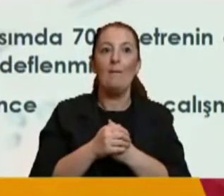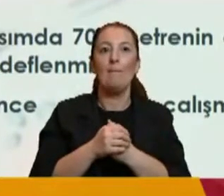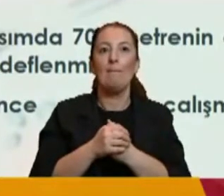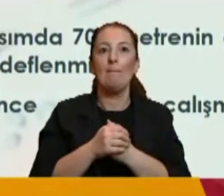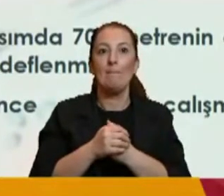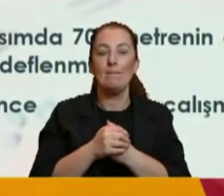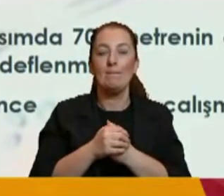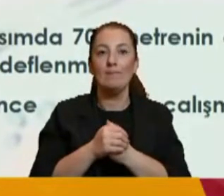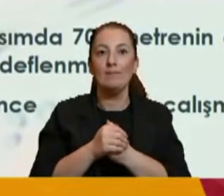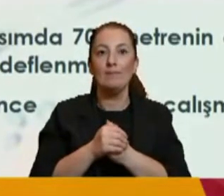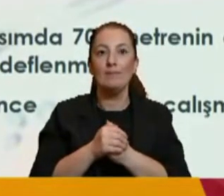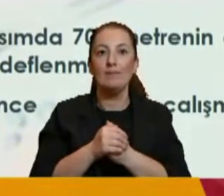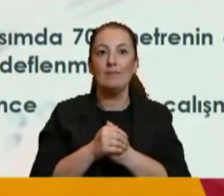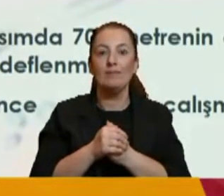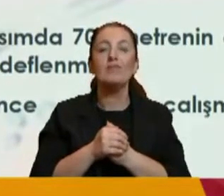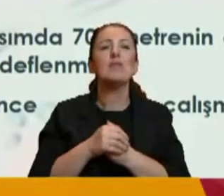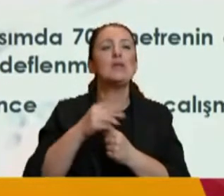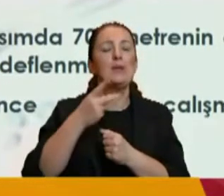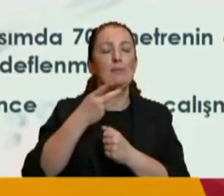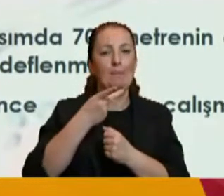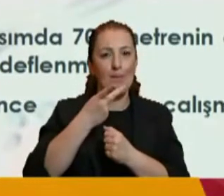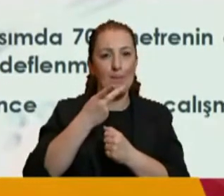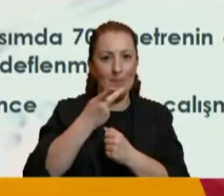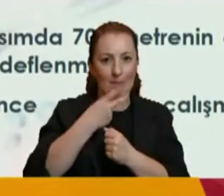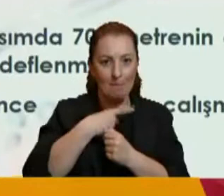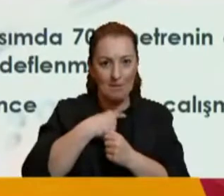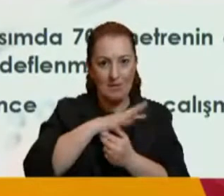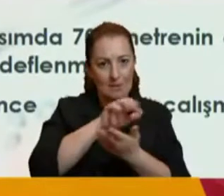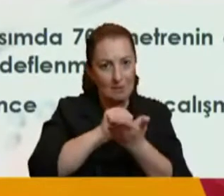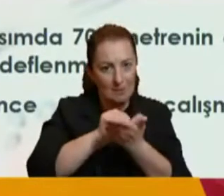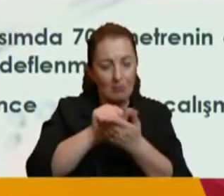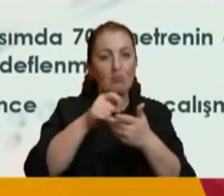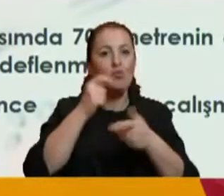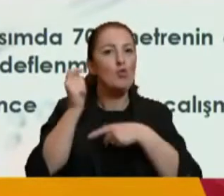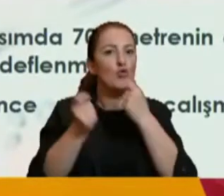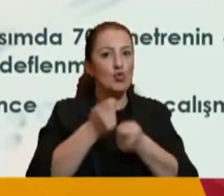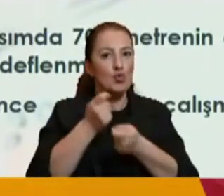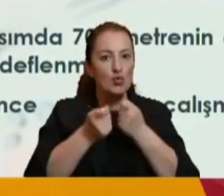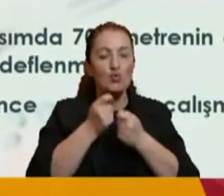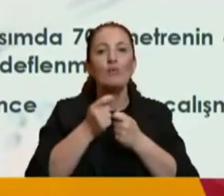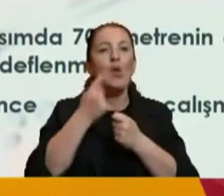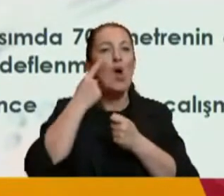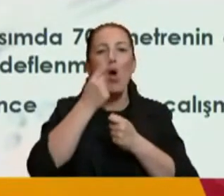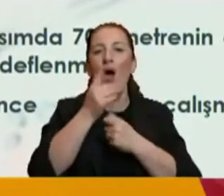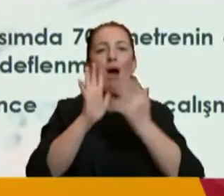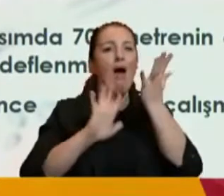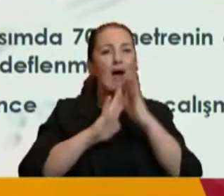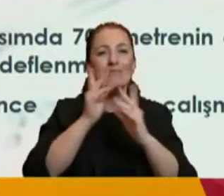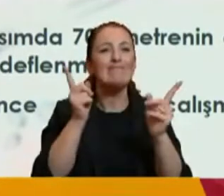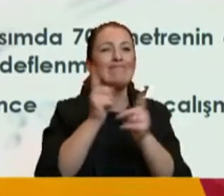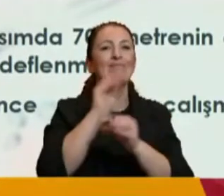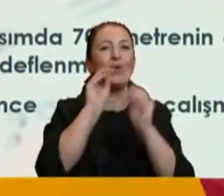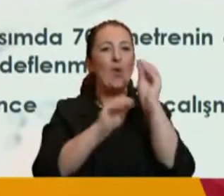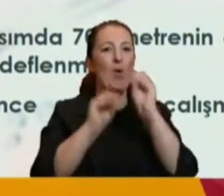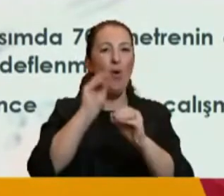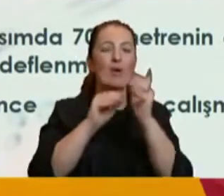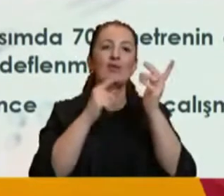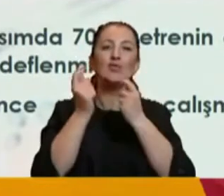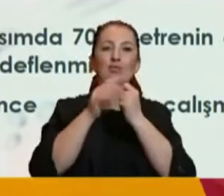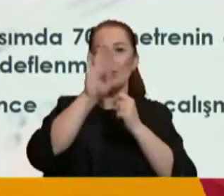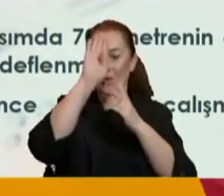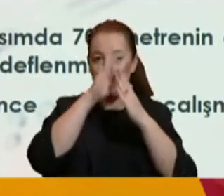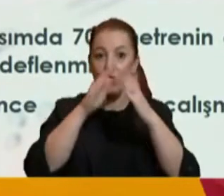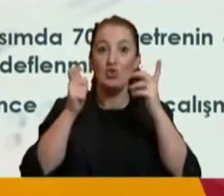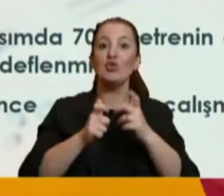bu ıslandı biz yapıyoruz peyzaj çalışmalarını İslam Büyükşehir Belediyesi